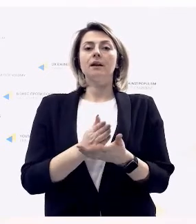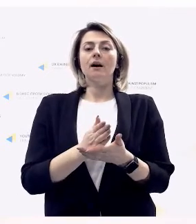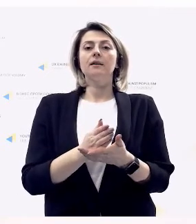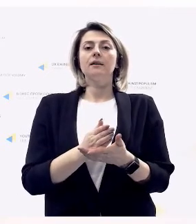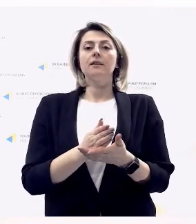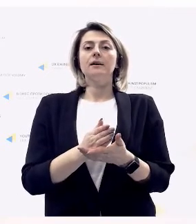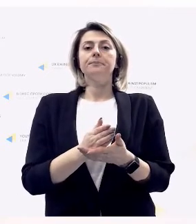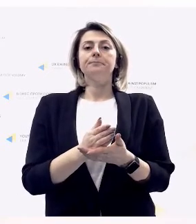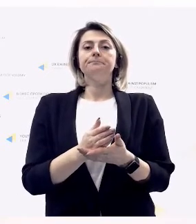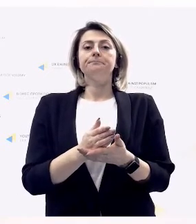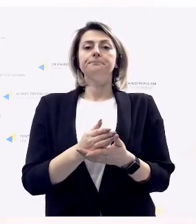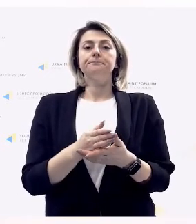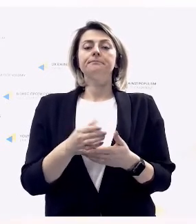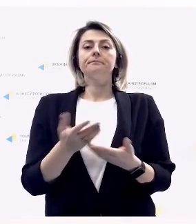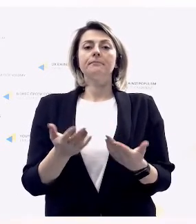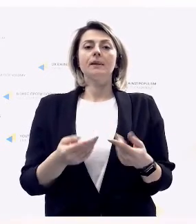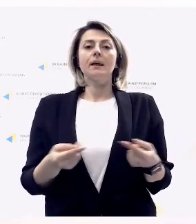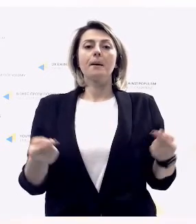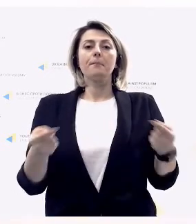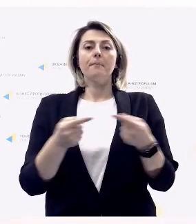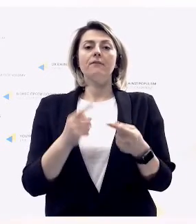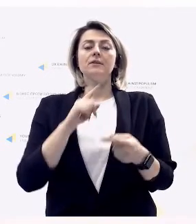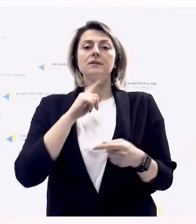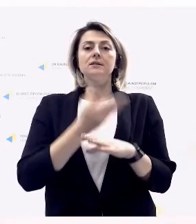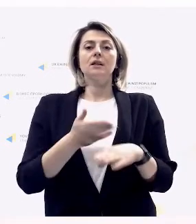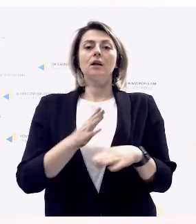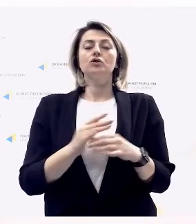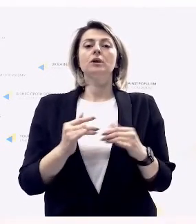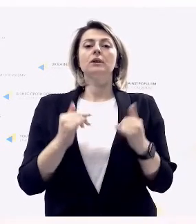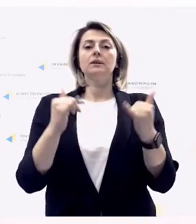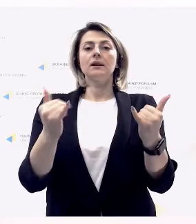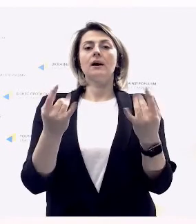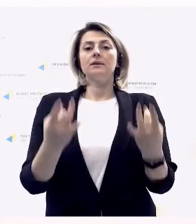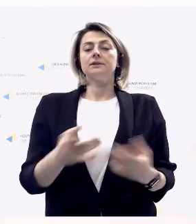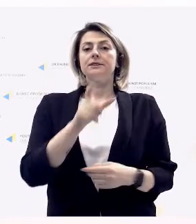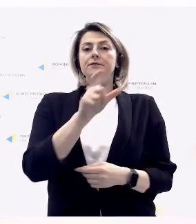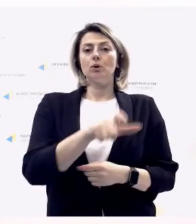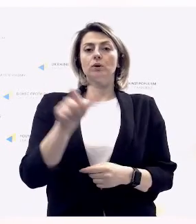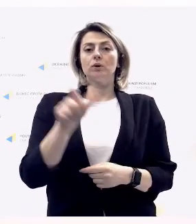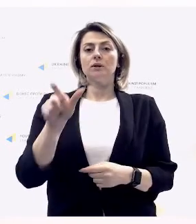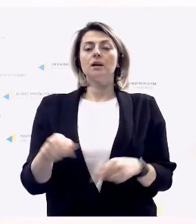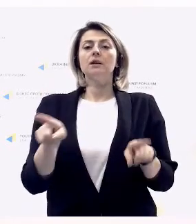певні складнощі для цивільного населення, а також